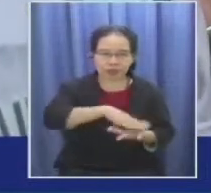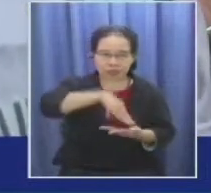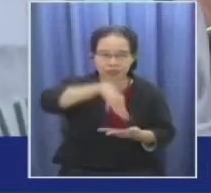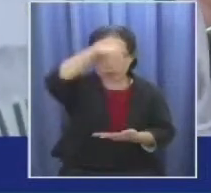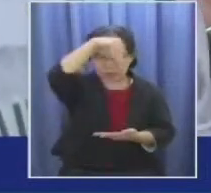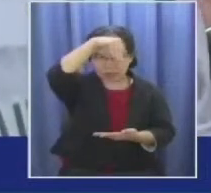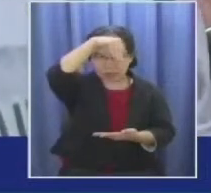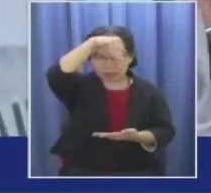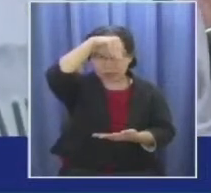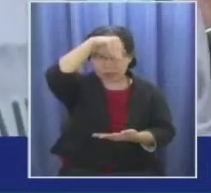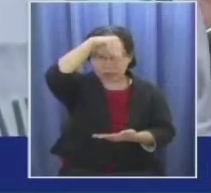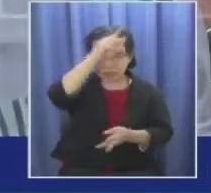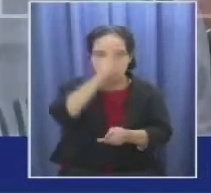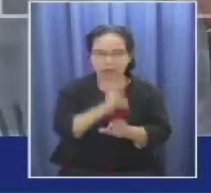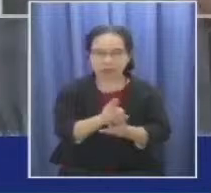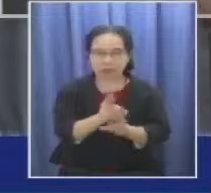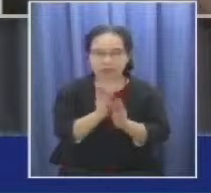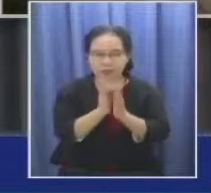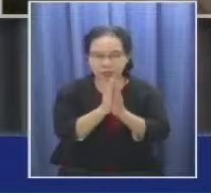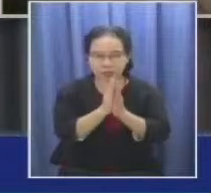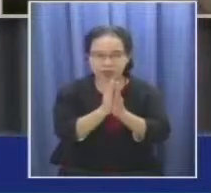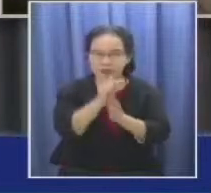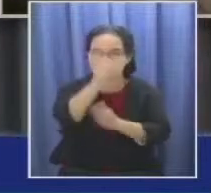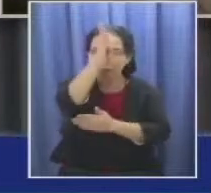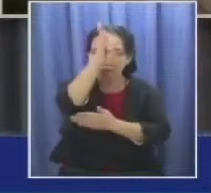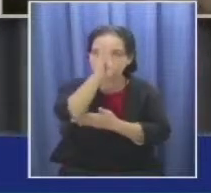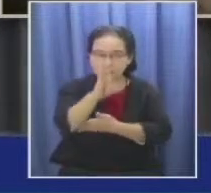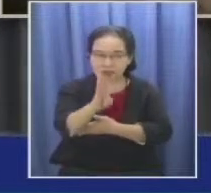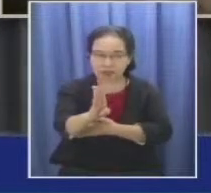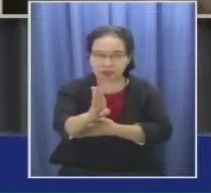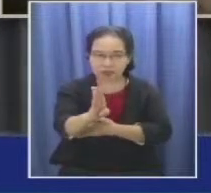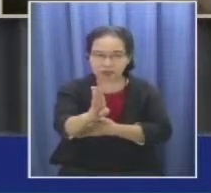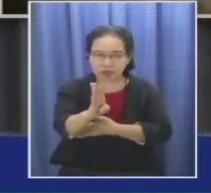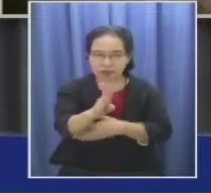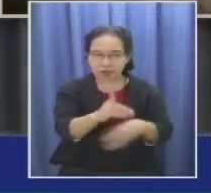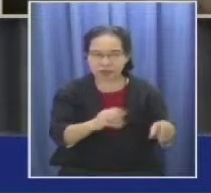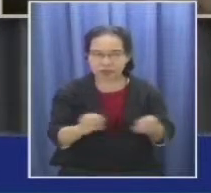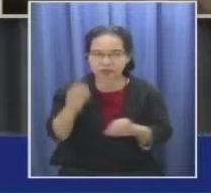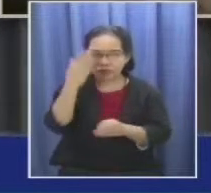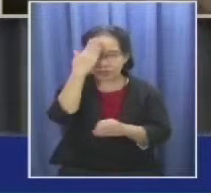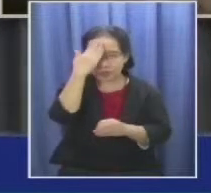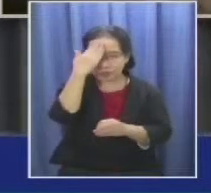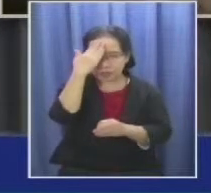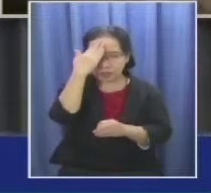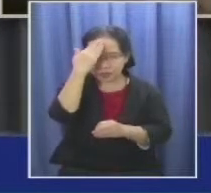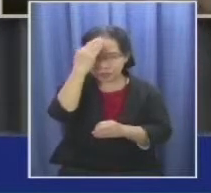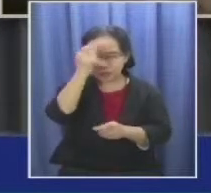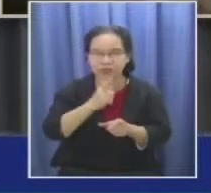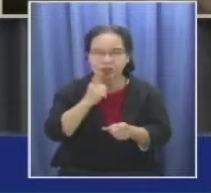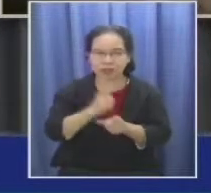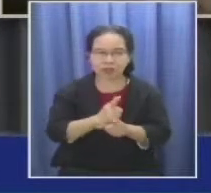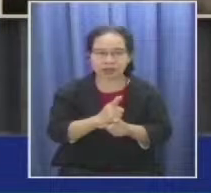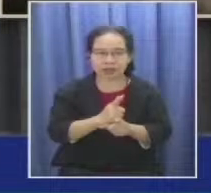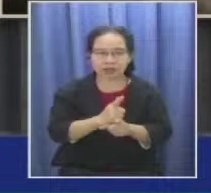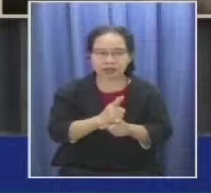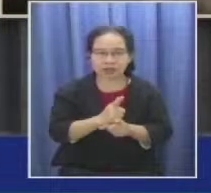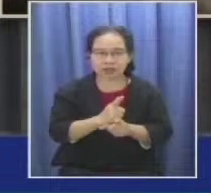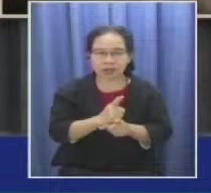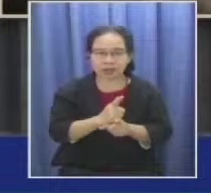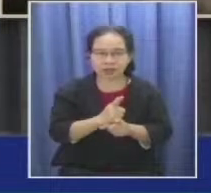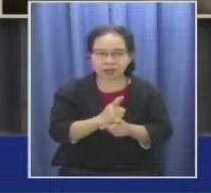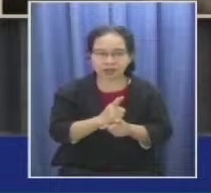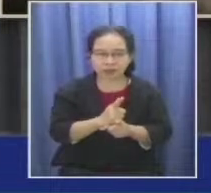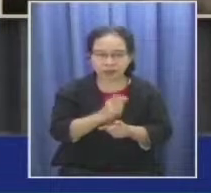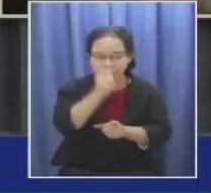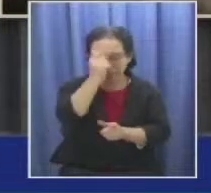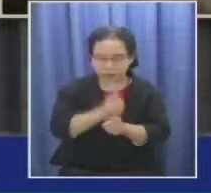enama pa bɛn na ɛde mfasoɔ bɛbrɛ yɛn sɛ yɛsua kwan